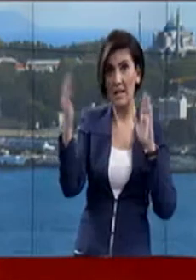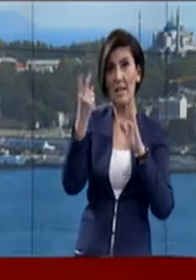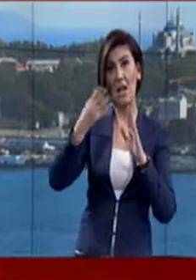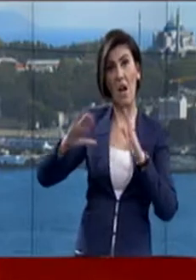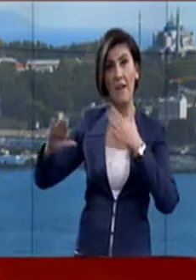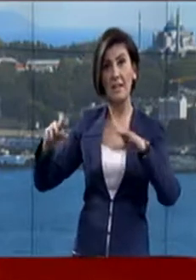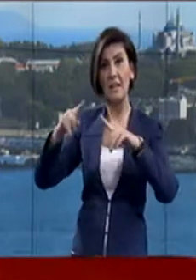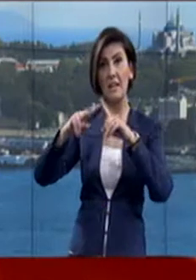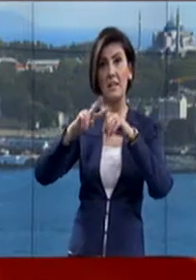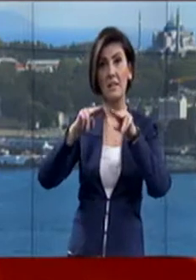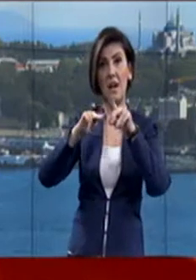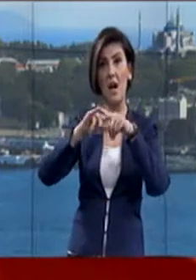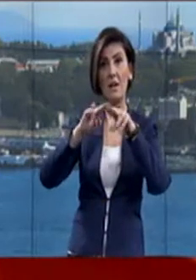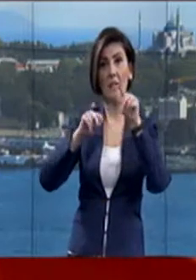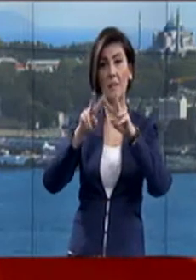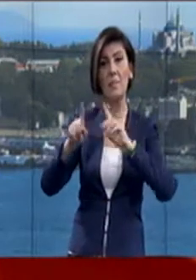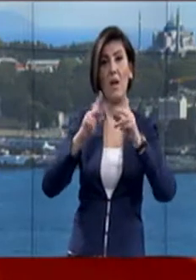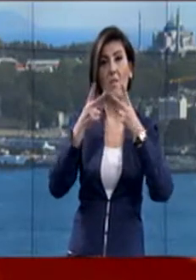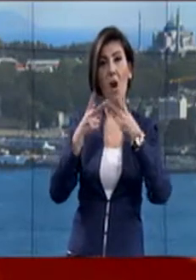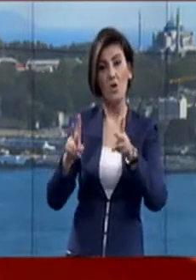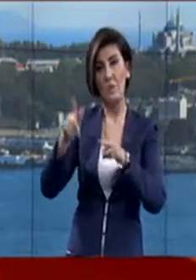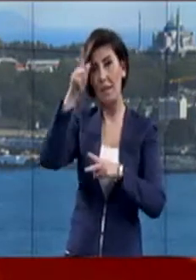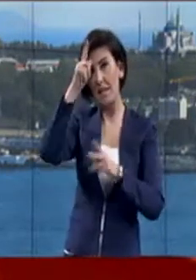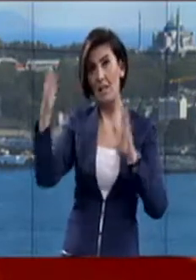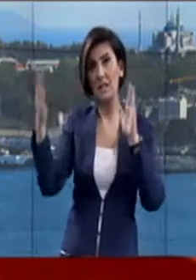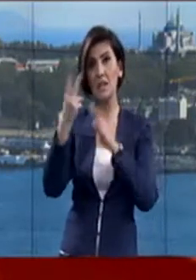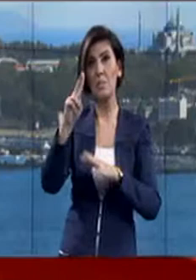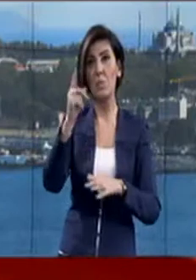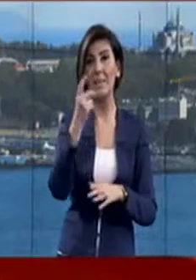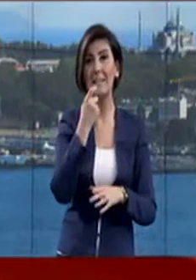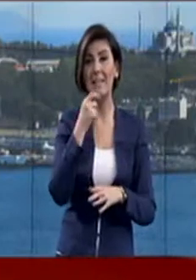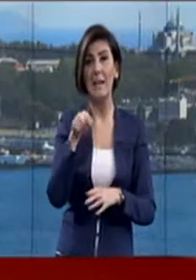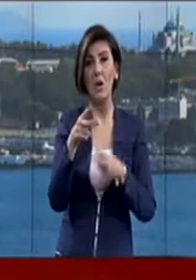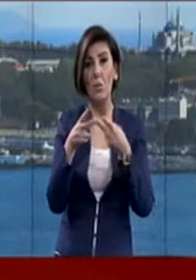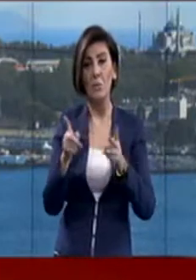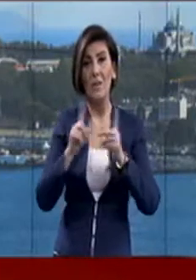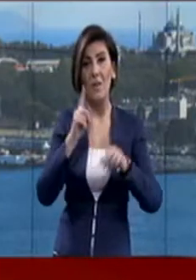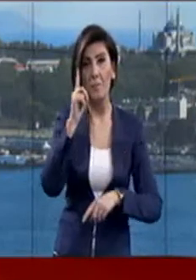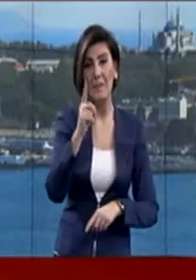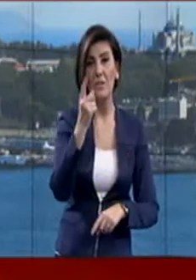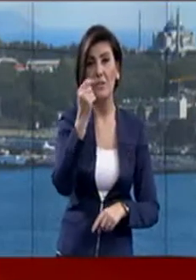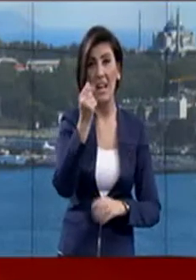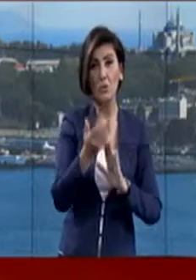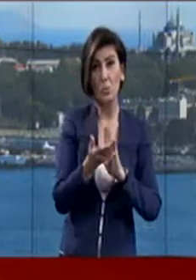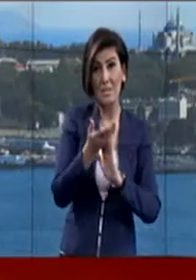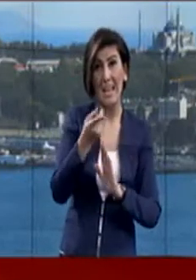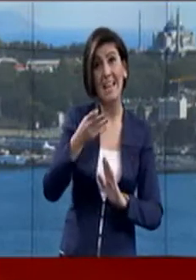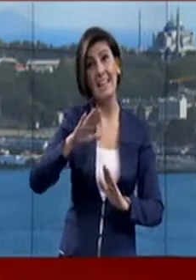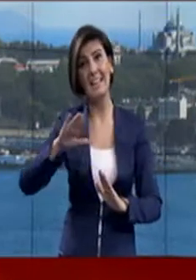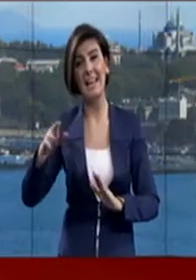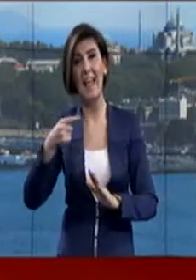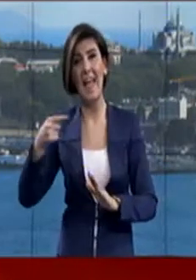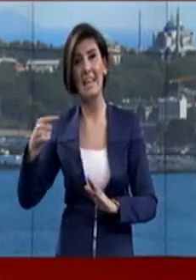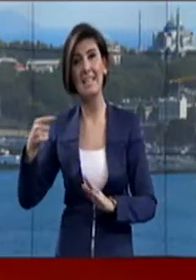tahkim davası açmıştı. İran'a karşı 2012 yılında açılan bu davalardan biri fiyat yüksekliği, diğeri ise